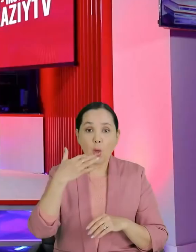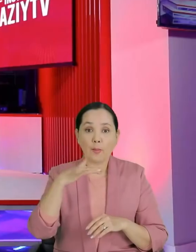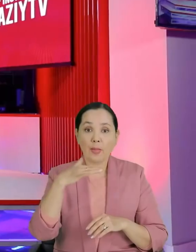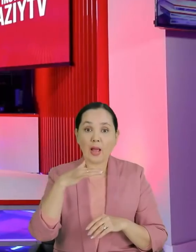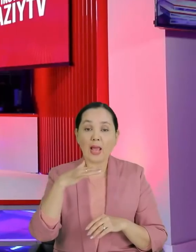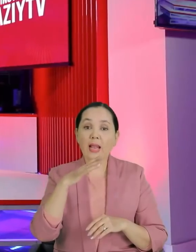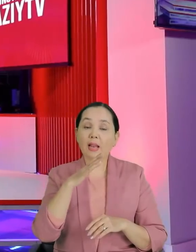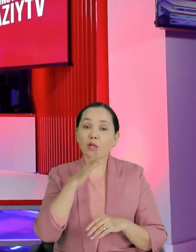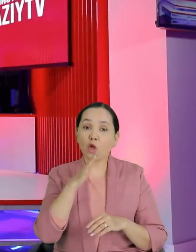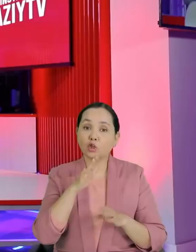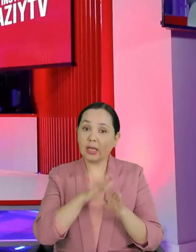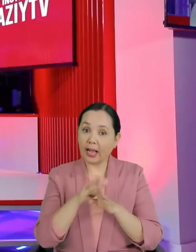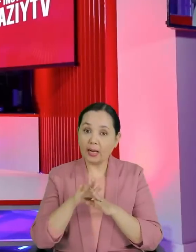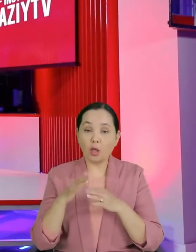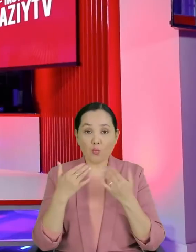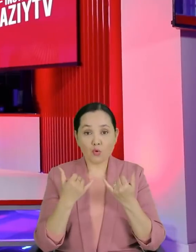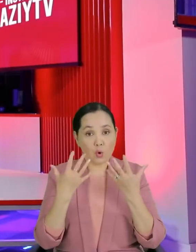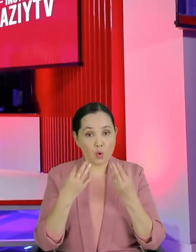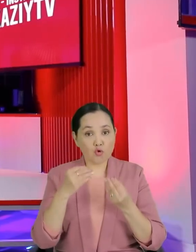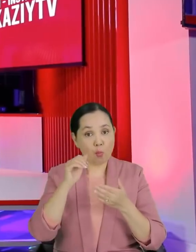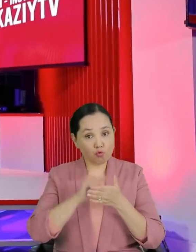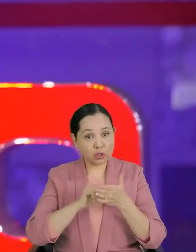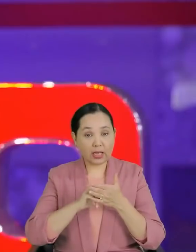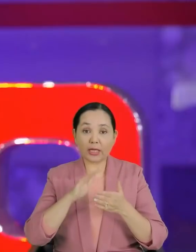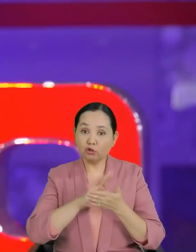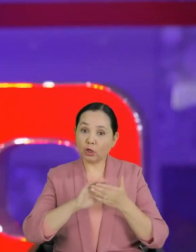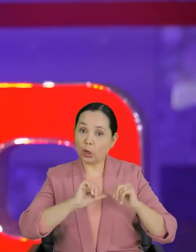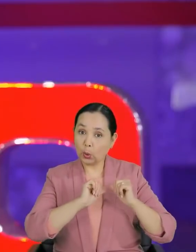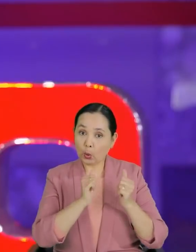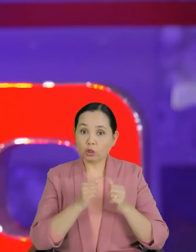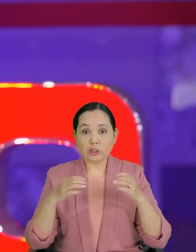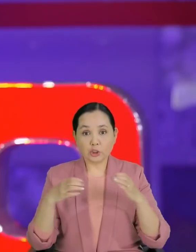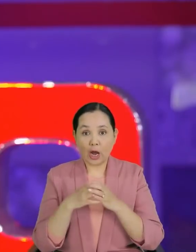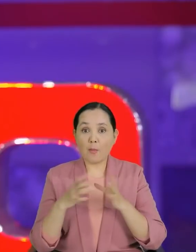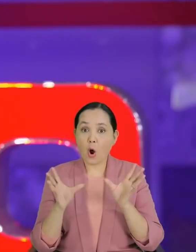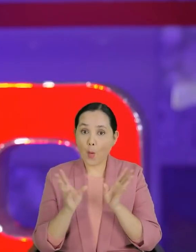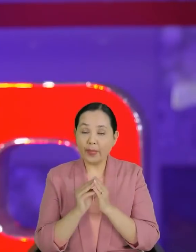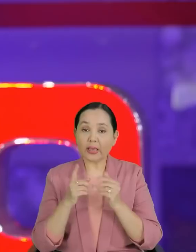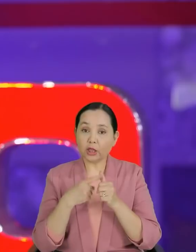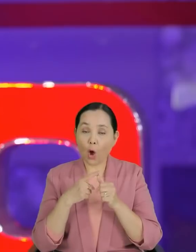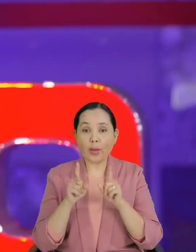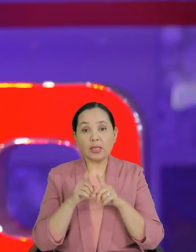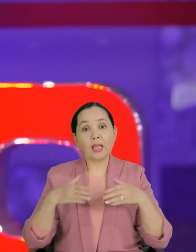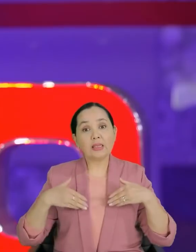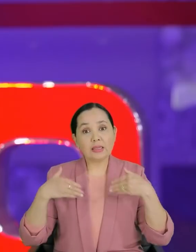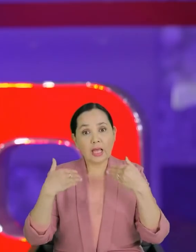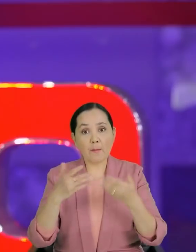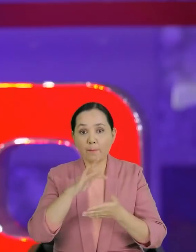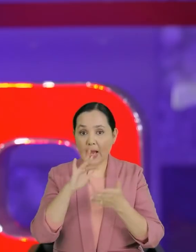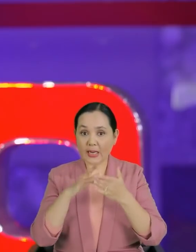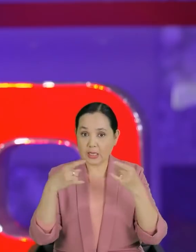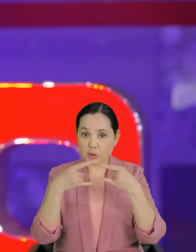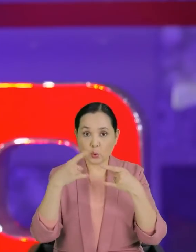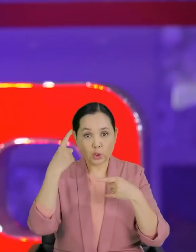yoshga kirdilar bugun va mana shu kun munosabati bilan ularni chin yurakdan jamoadoshlarimiz nomidan ham tabriklaymiz. Markaziy